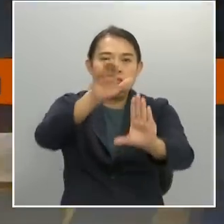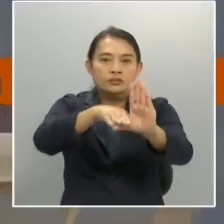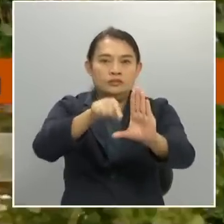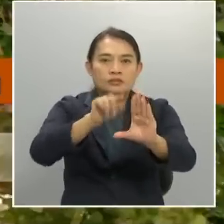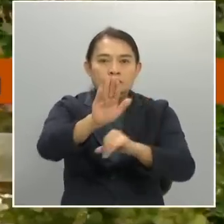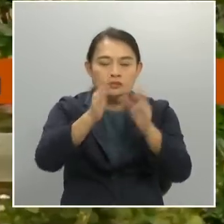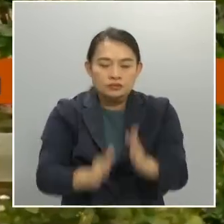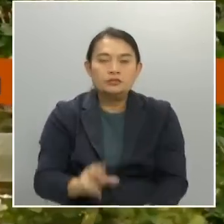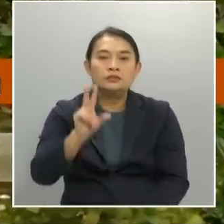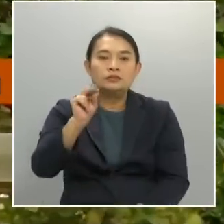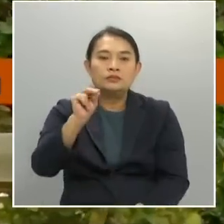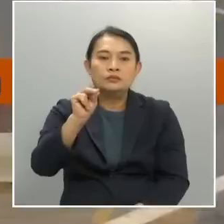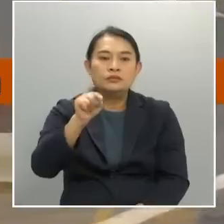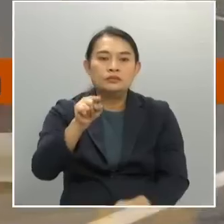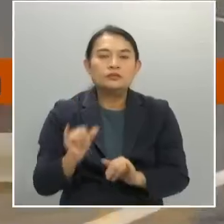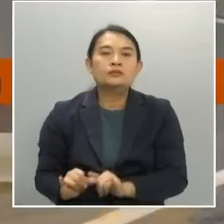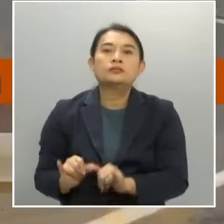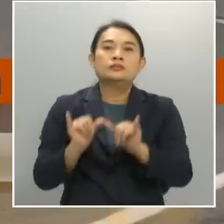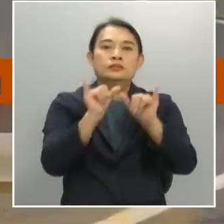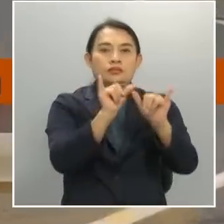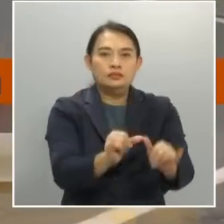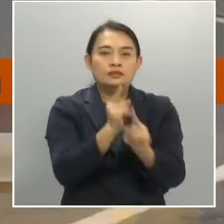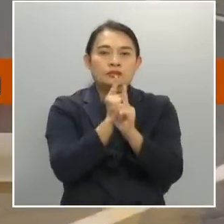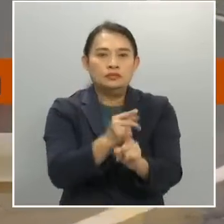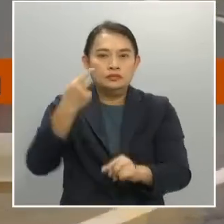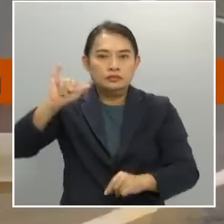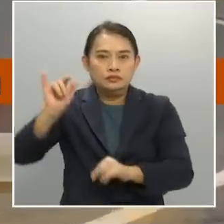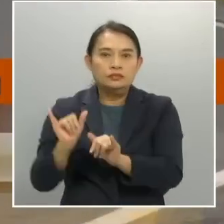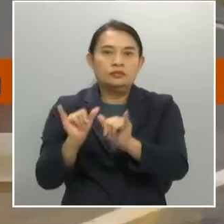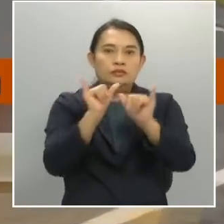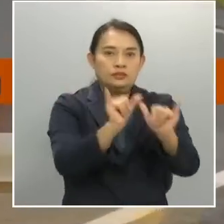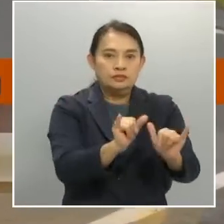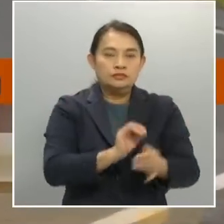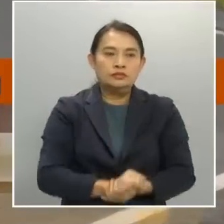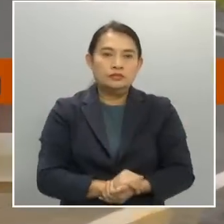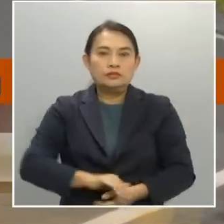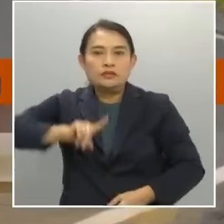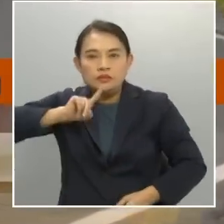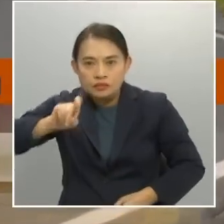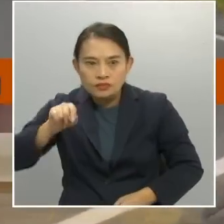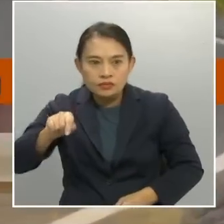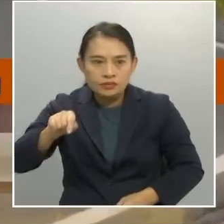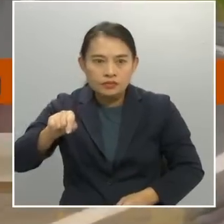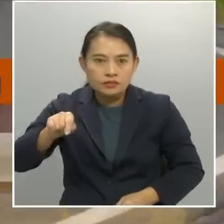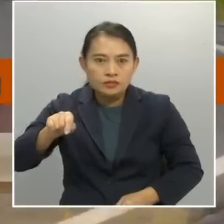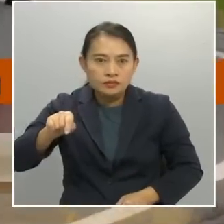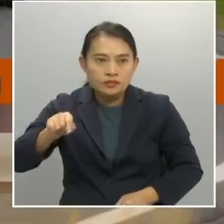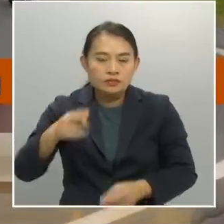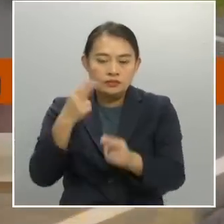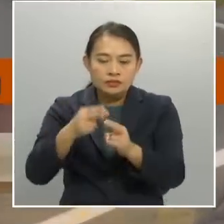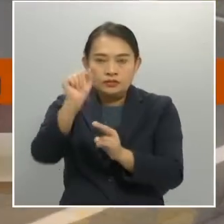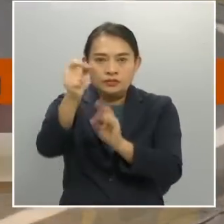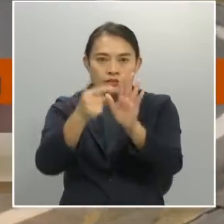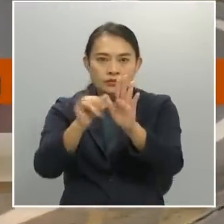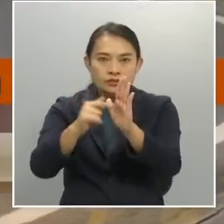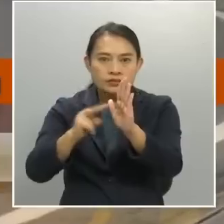กว่า 30คนจะย้ายตามพลเอกประยุทธ์ก็ถามย้อนกลับนะคะว่าคำพูดของอะไรสายัณห์เคยเชื่อได้